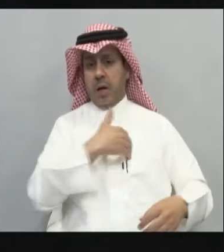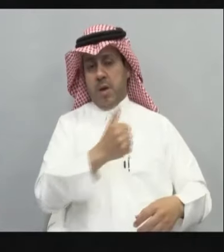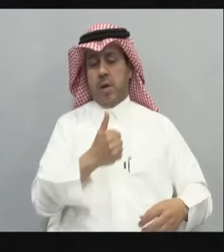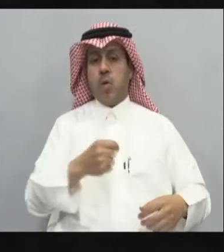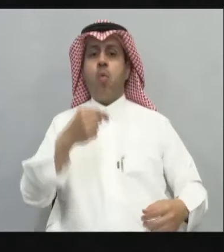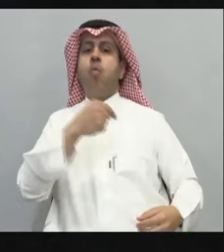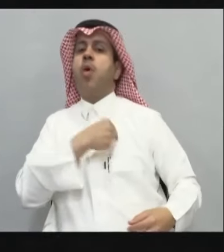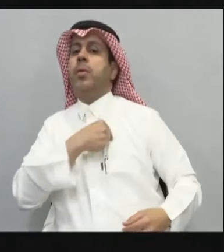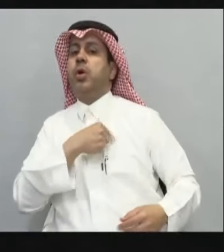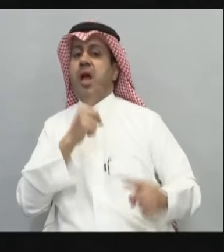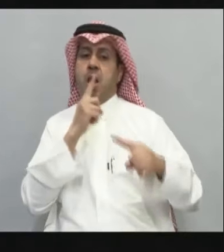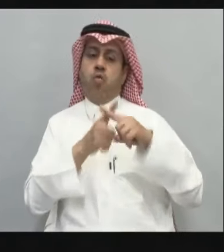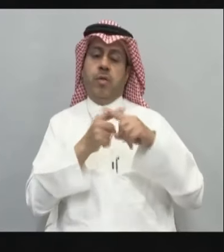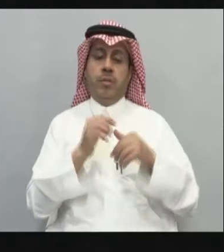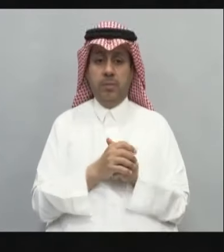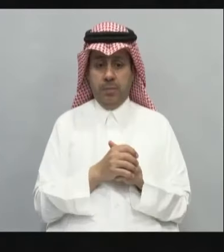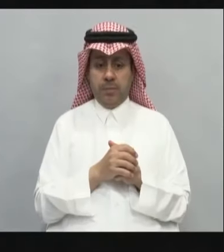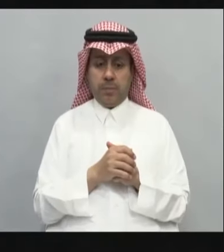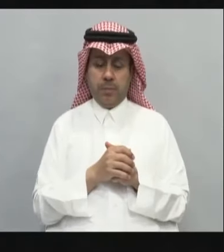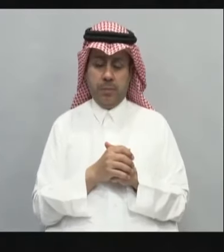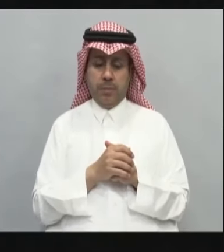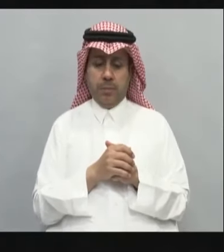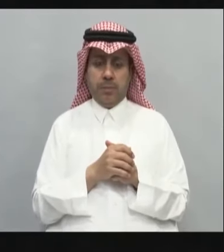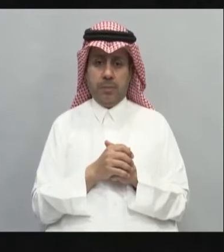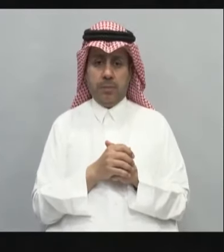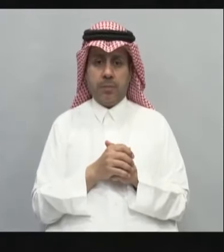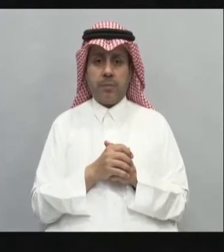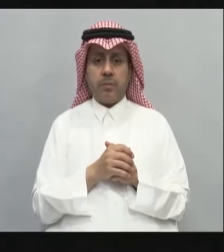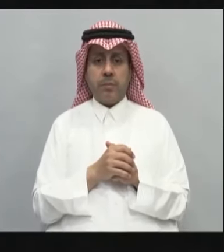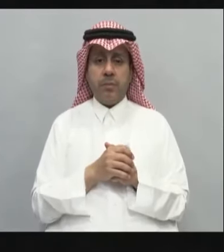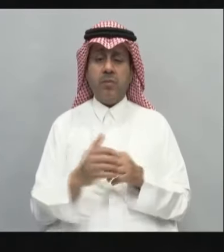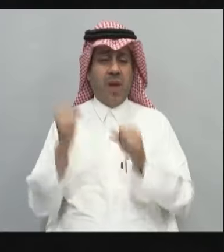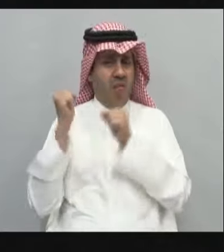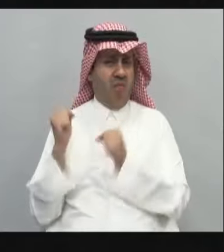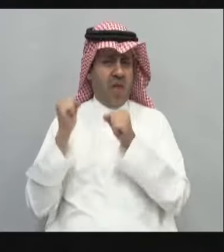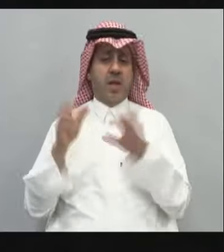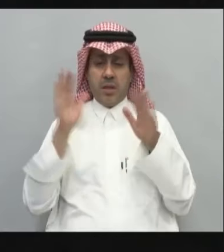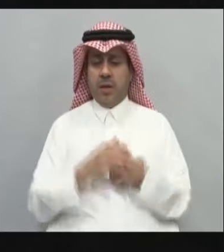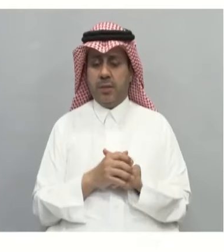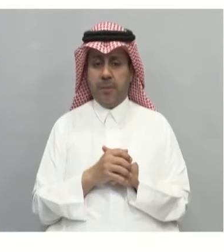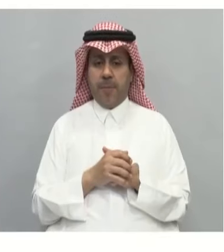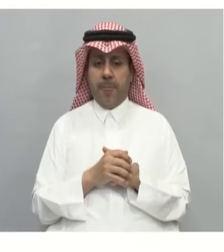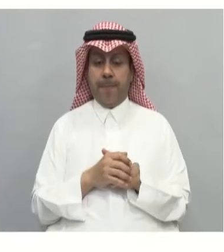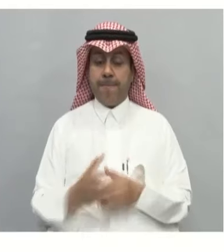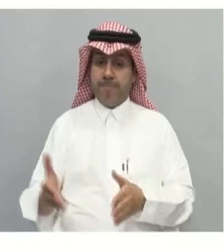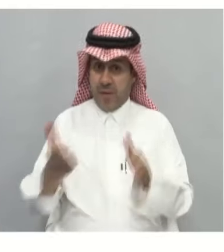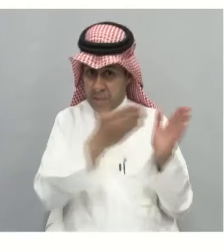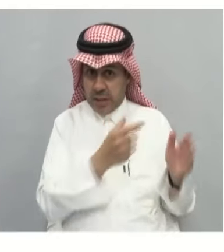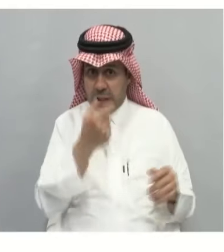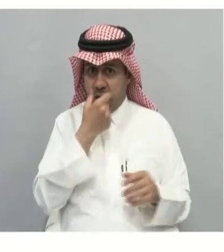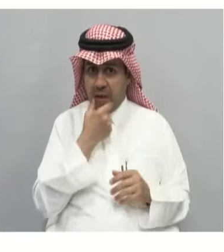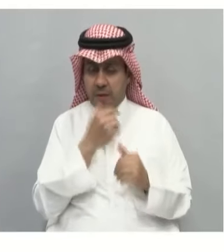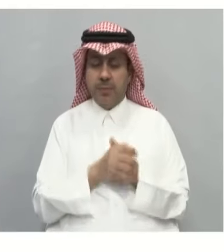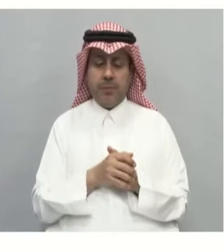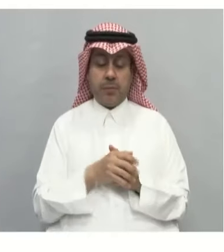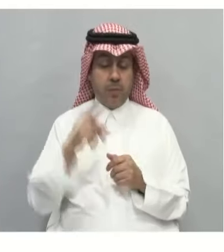الايمان ويبطن ماذا الكفر اذا تثقل عليه الصلاه لذلك كان في ارشادات الحديث